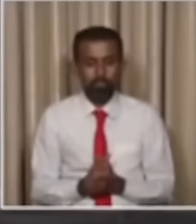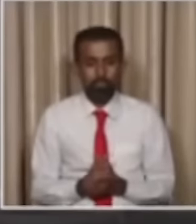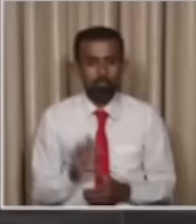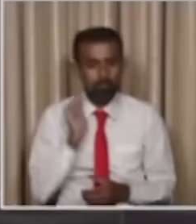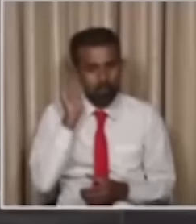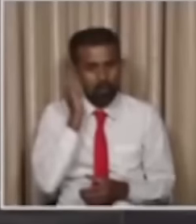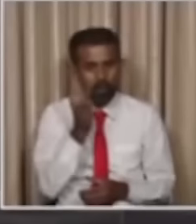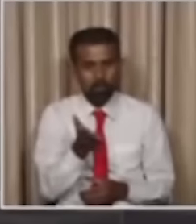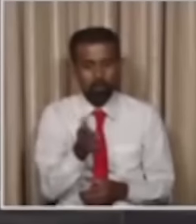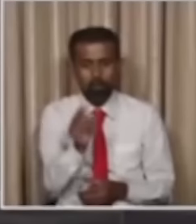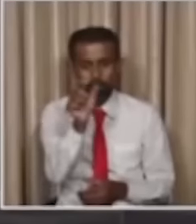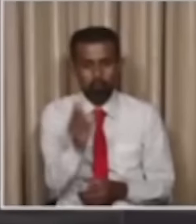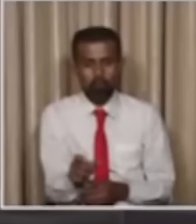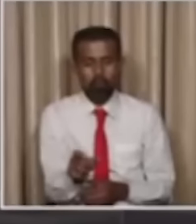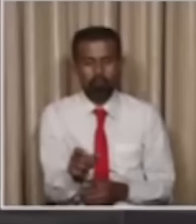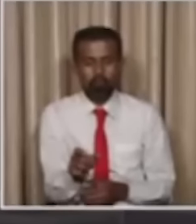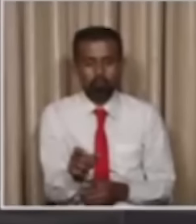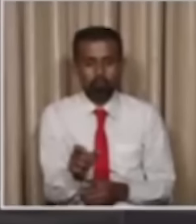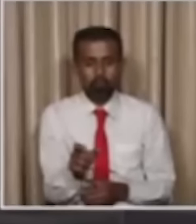මම අහන්නේ ඔබතුමා